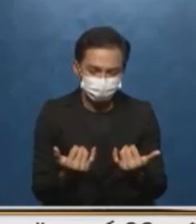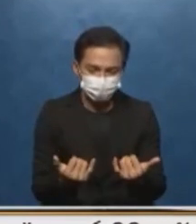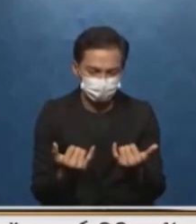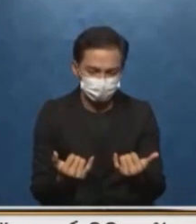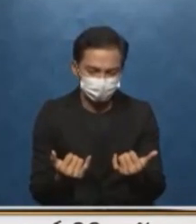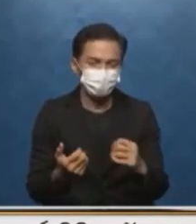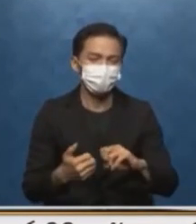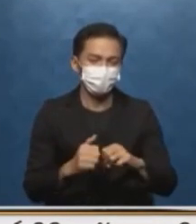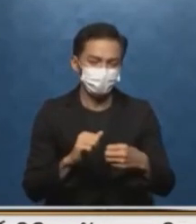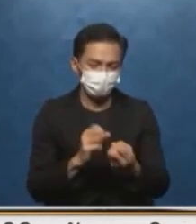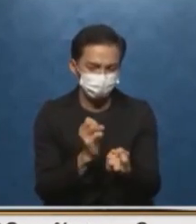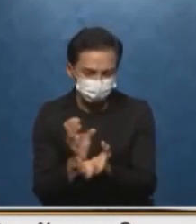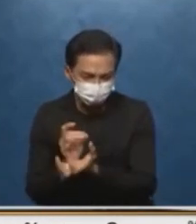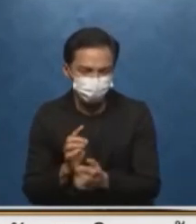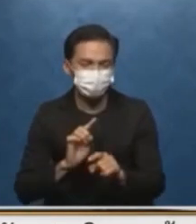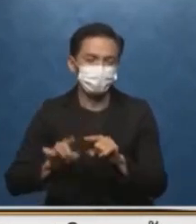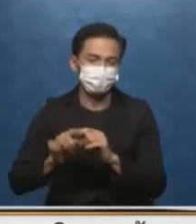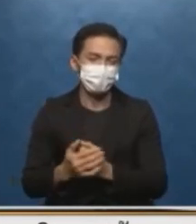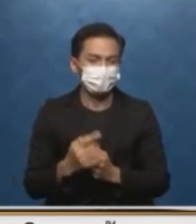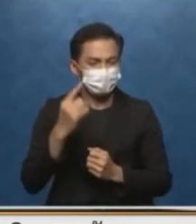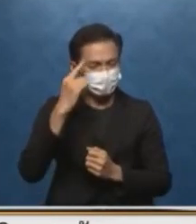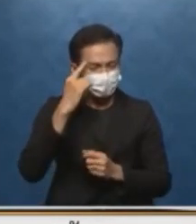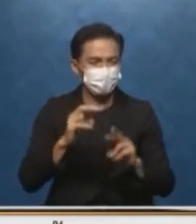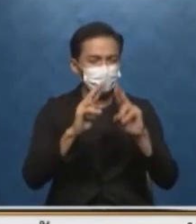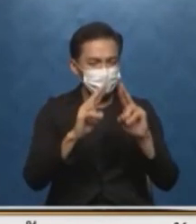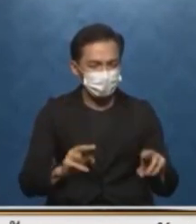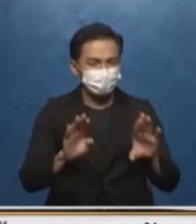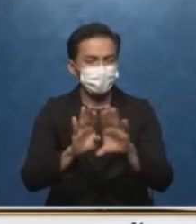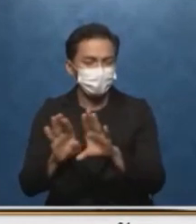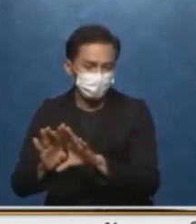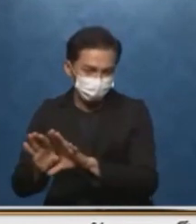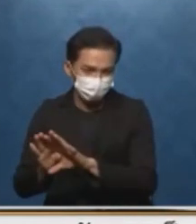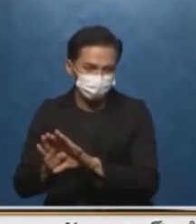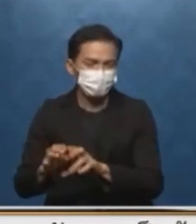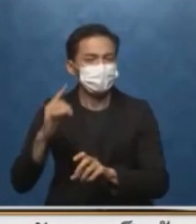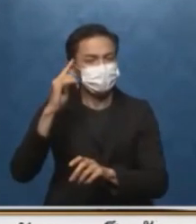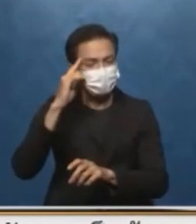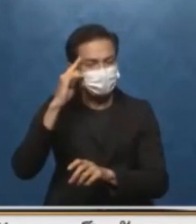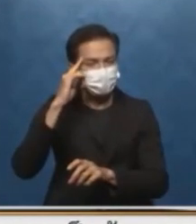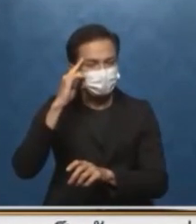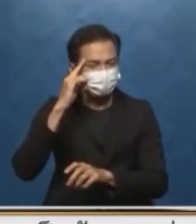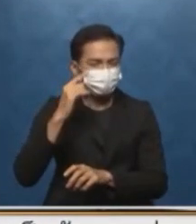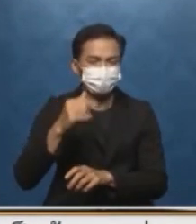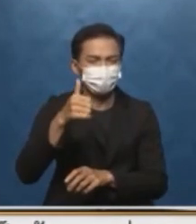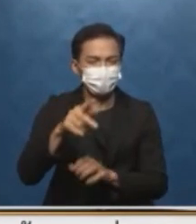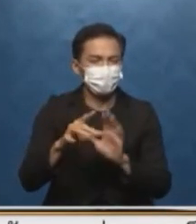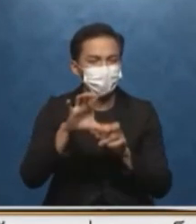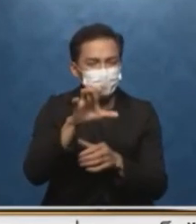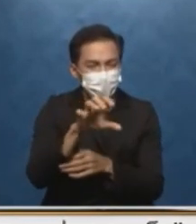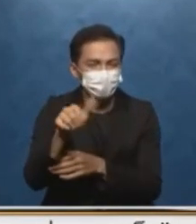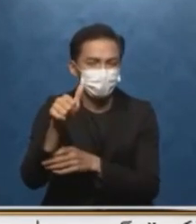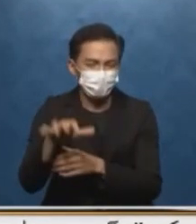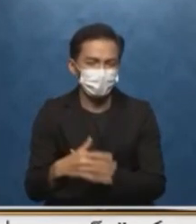คะดิฉันเกรงว่ามาตรการการปิดกิจกรรมทางเศรษฐกิจต่างๆคงจะไม่เป็นผลอีกต่อไปเพียงเพื่อที่จะระงับ